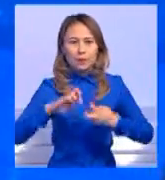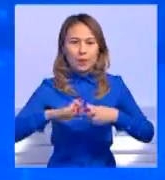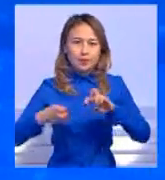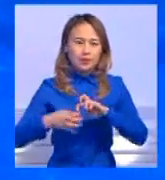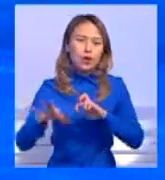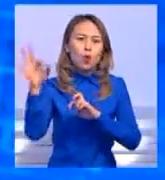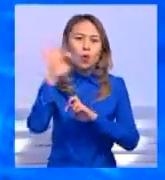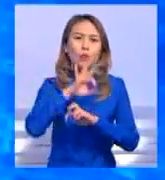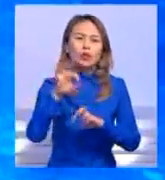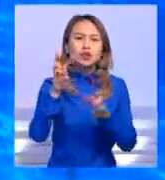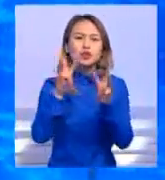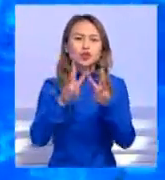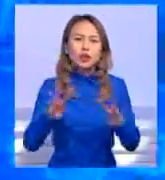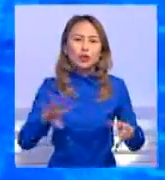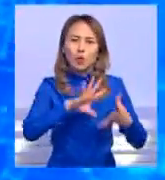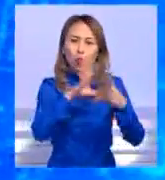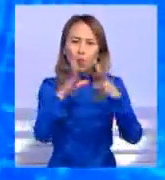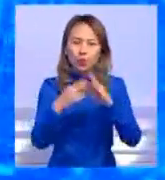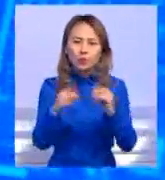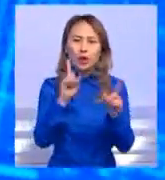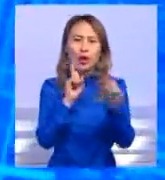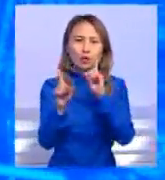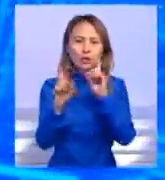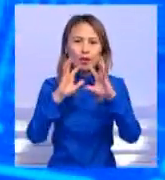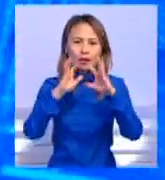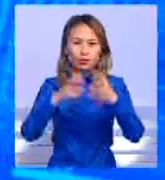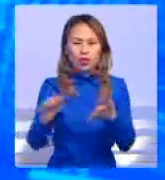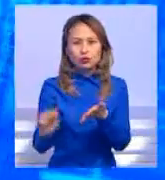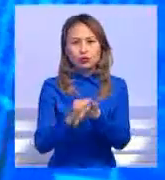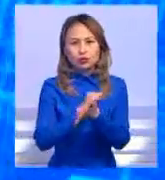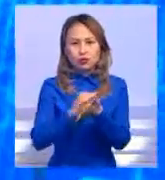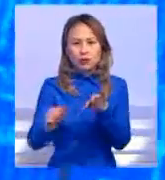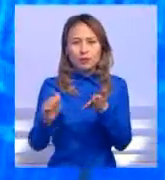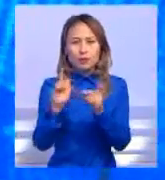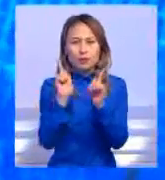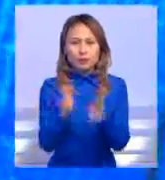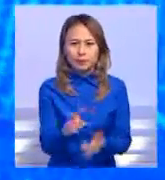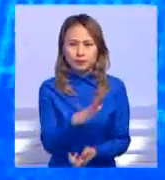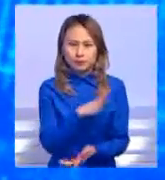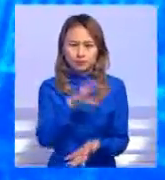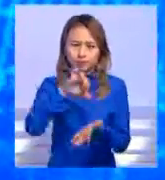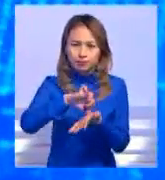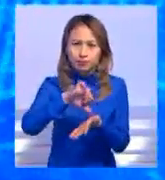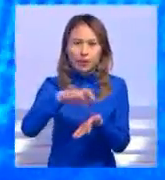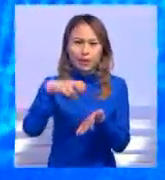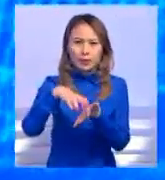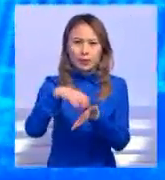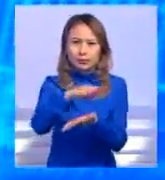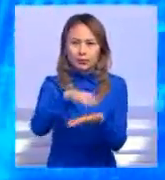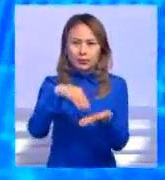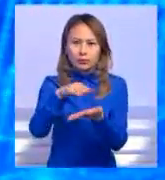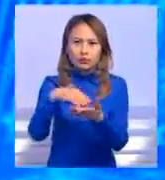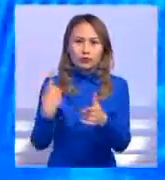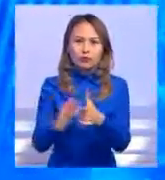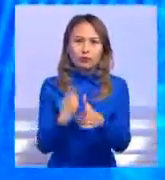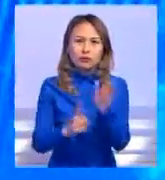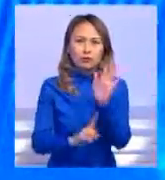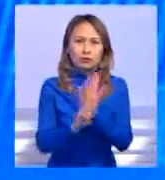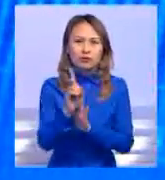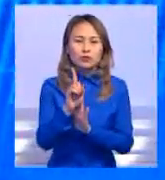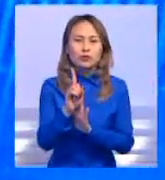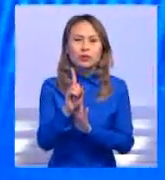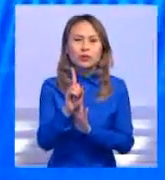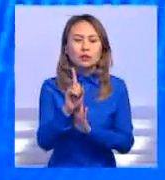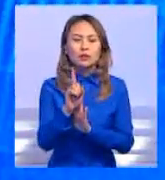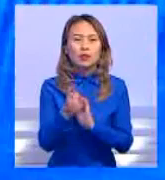осы мәселеге қатысты мәжілістің жалпы отырысында халықаралық құжат тұтастай мақұлданды. Қатысушылар аталған хаттаманы оң бағалап,